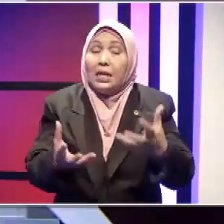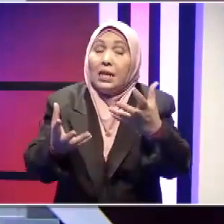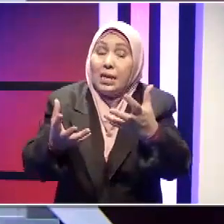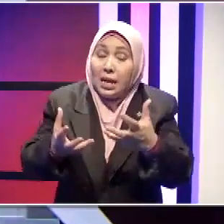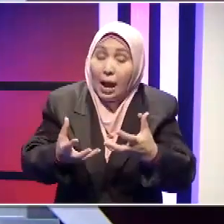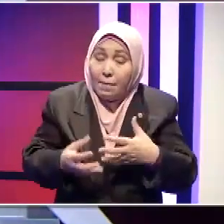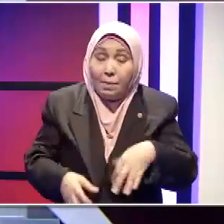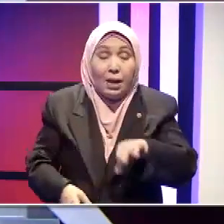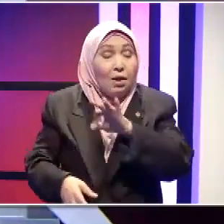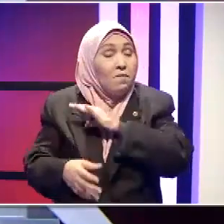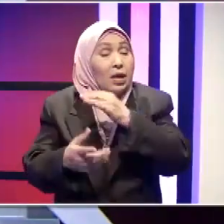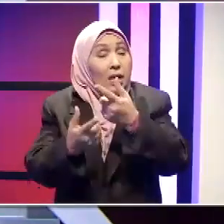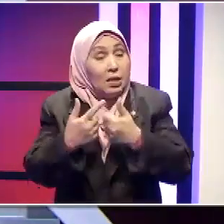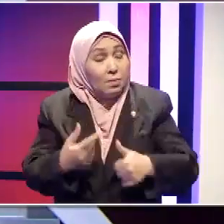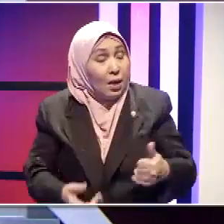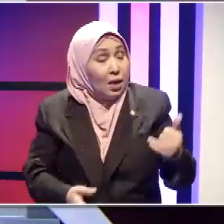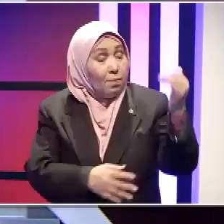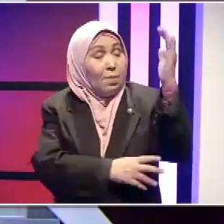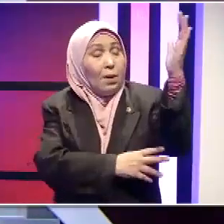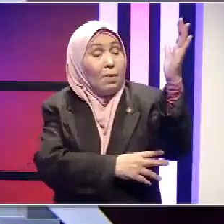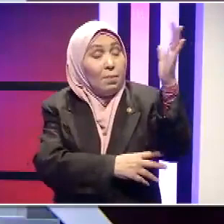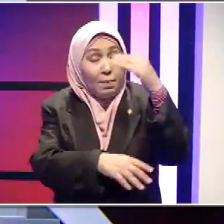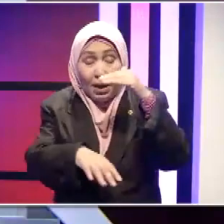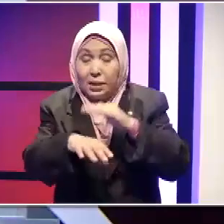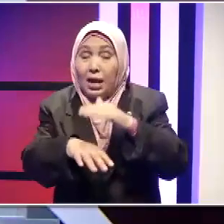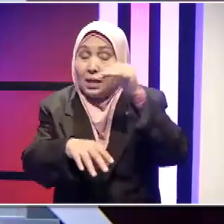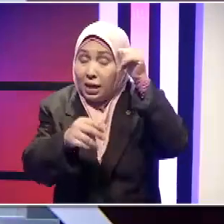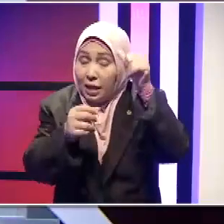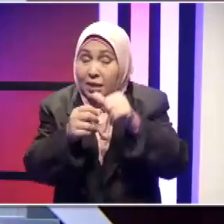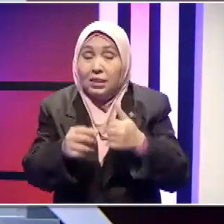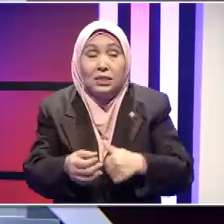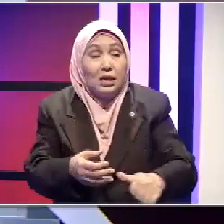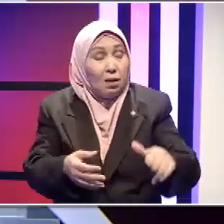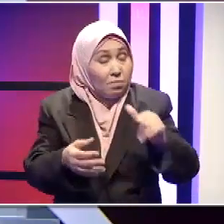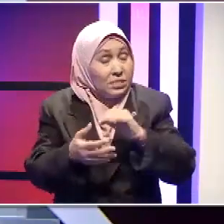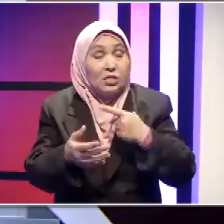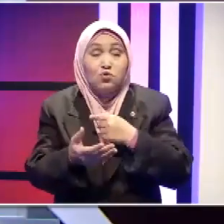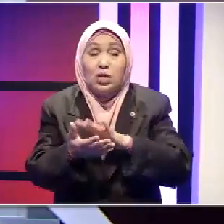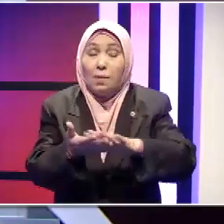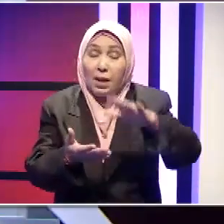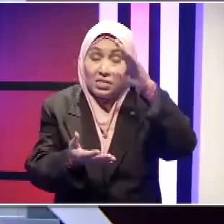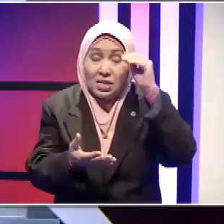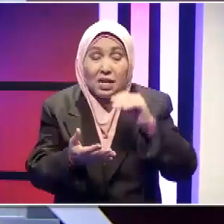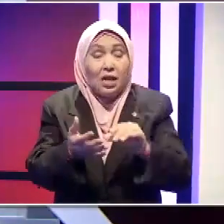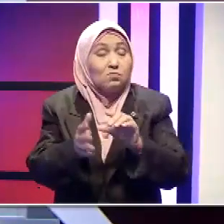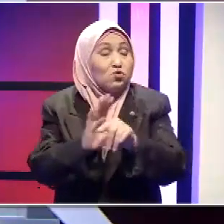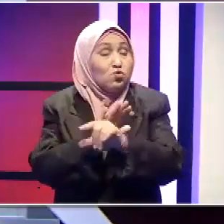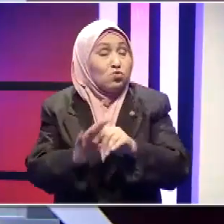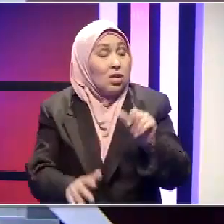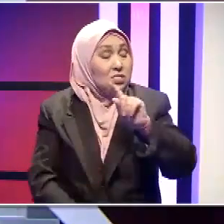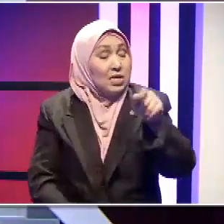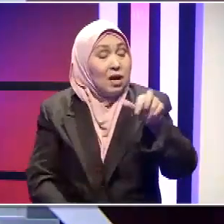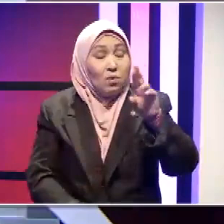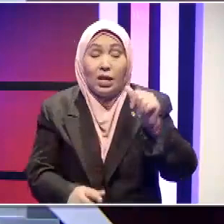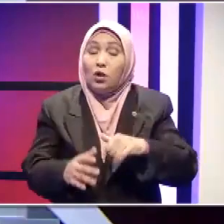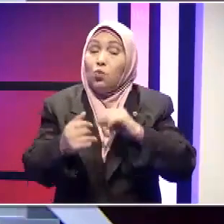mengambil manfaat dari pada tadzkirah ataupun peringatan yang kita sampaikan ini kita belajar sebelum ini dalam Surah azzariyat dan Disini di